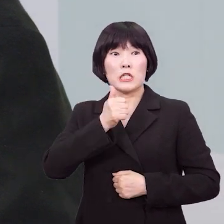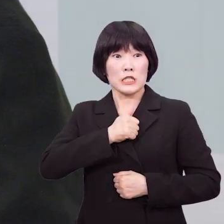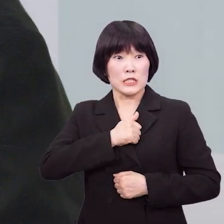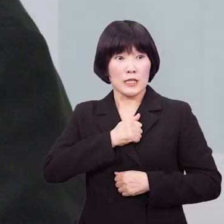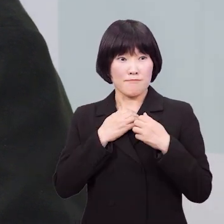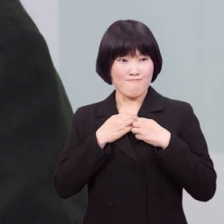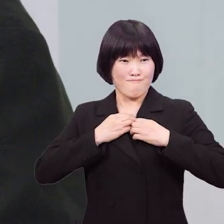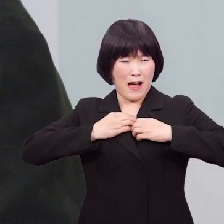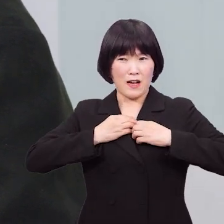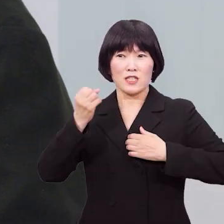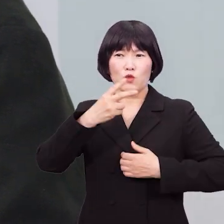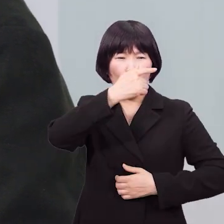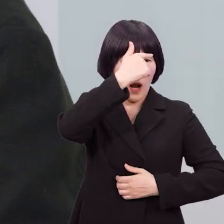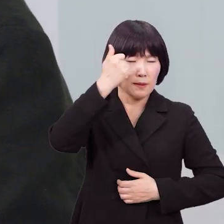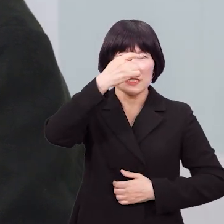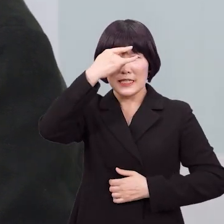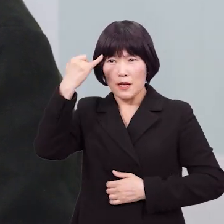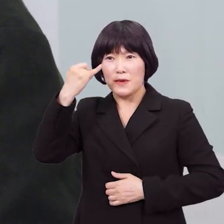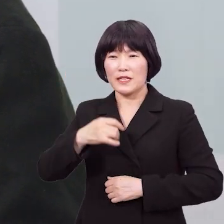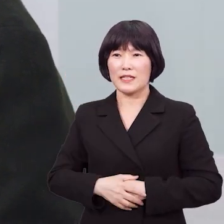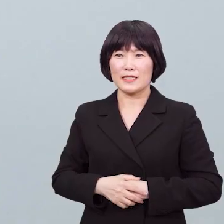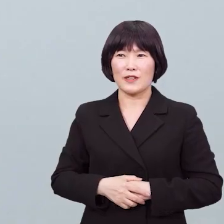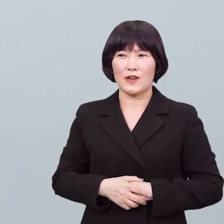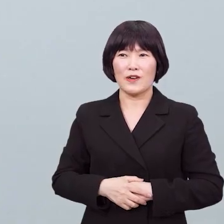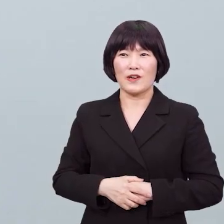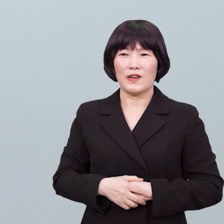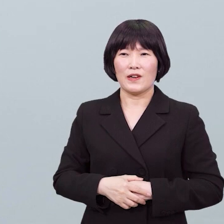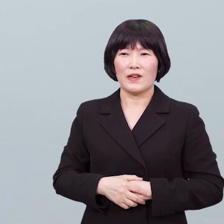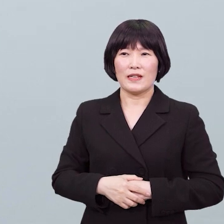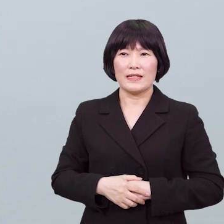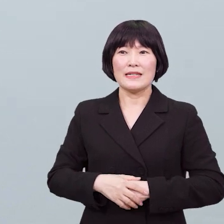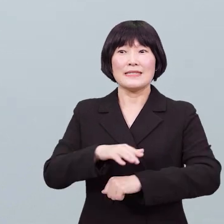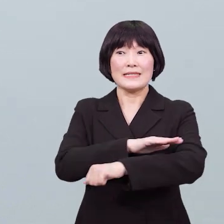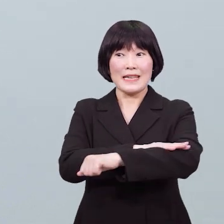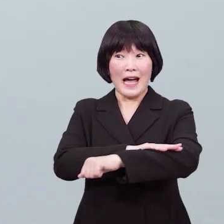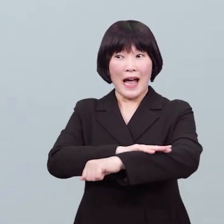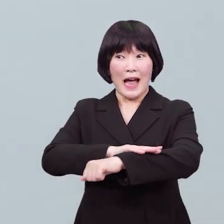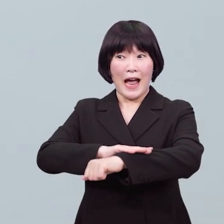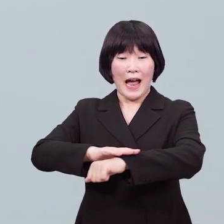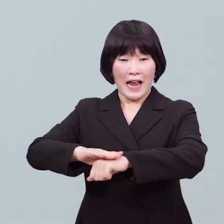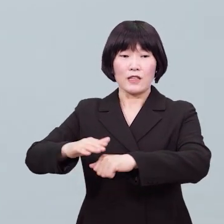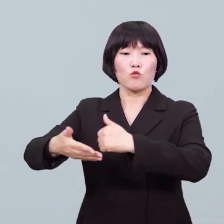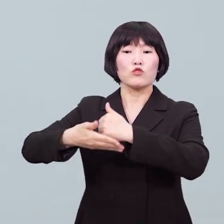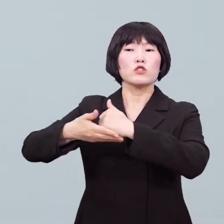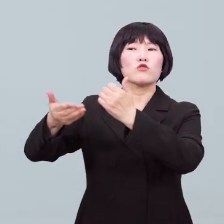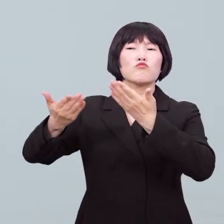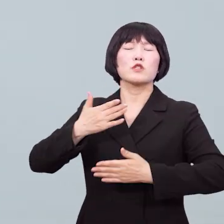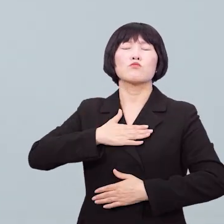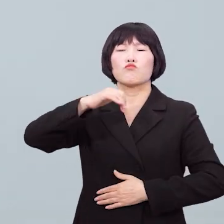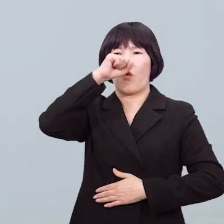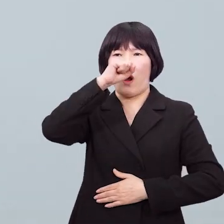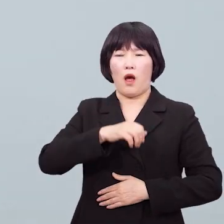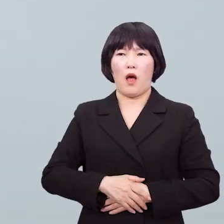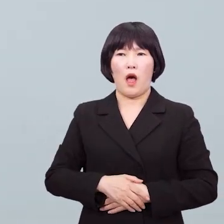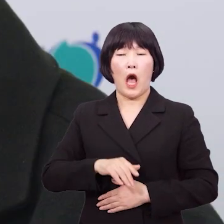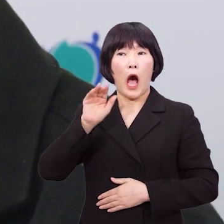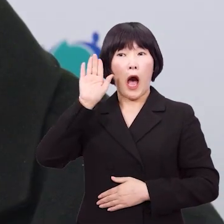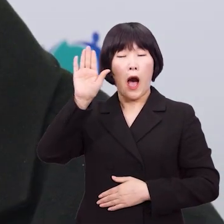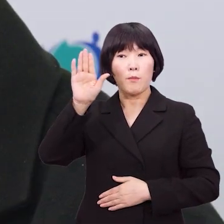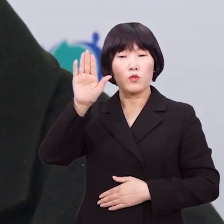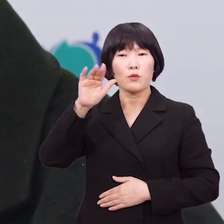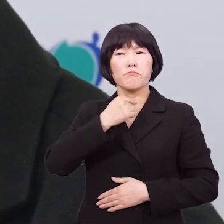드시면 기분이 좋습니다. 앞으로 더 해보고 싶은 게 있나요? 내년에는 집